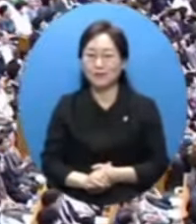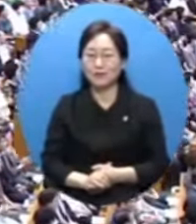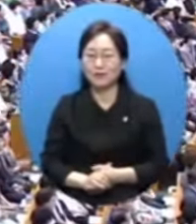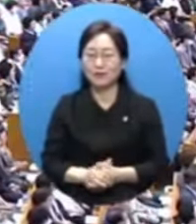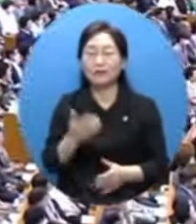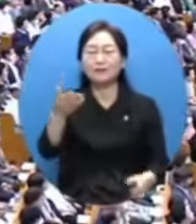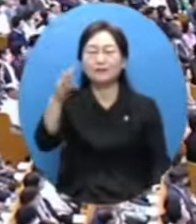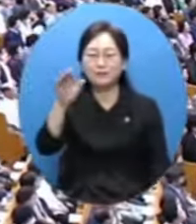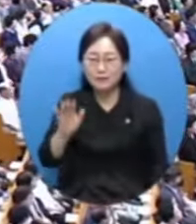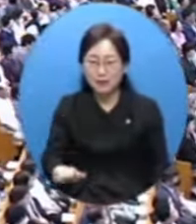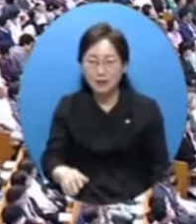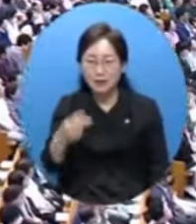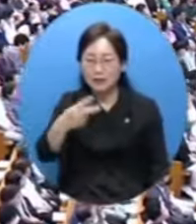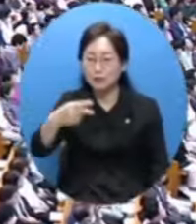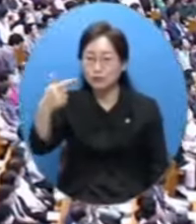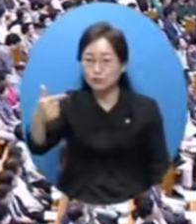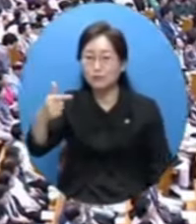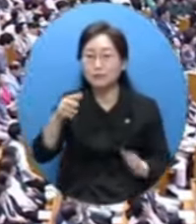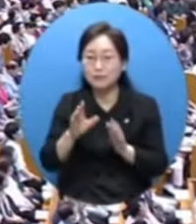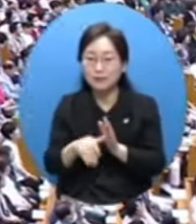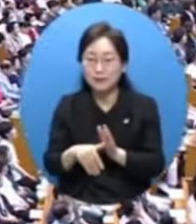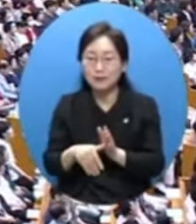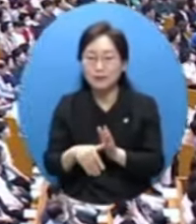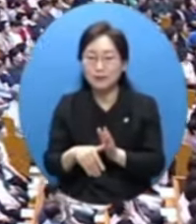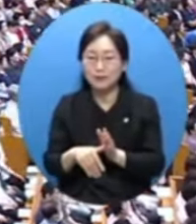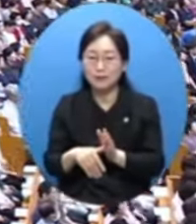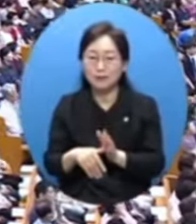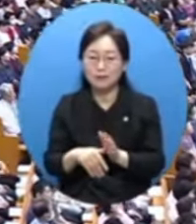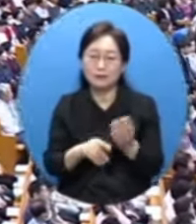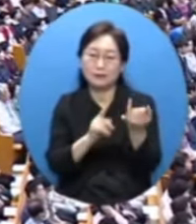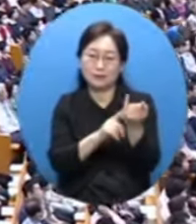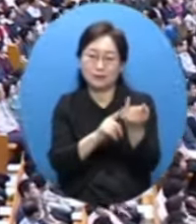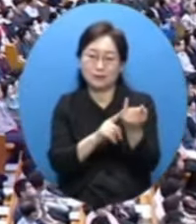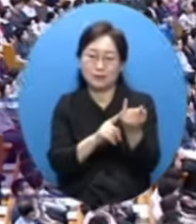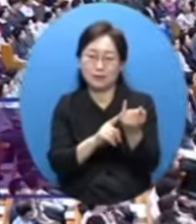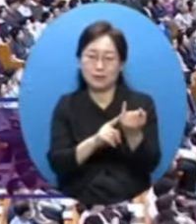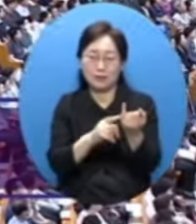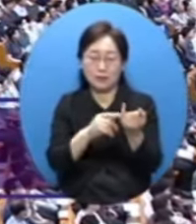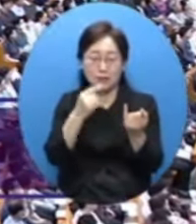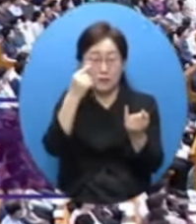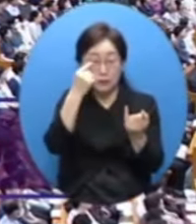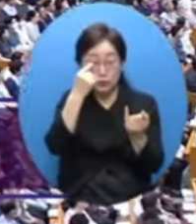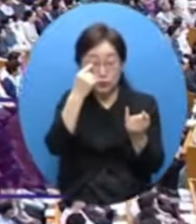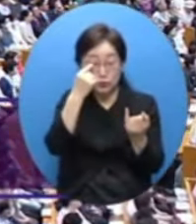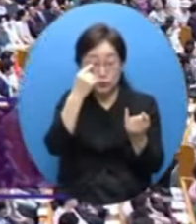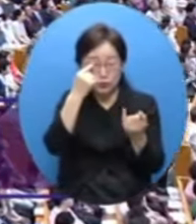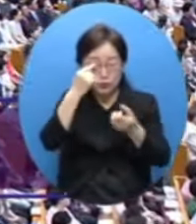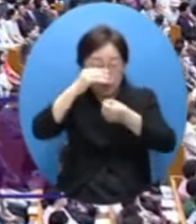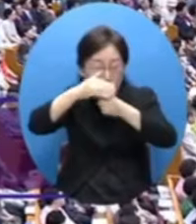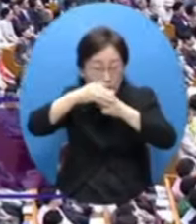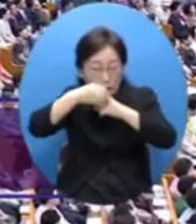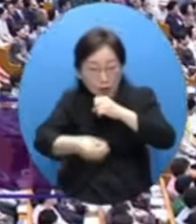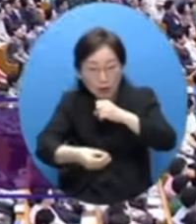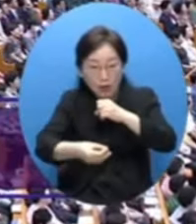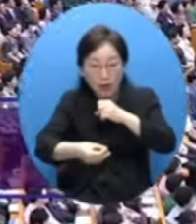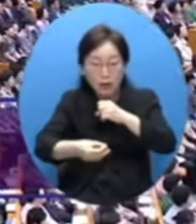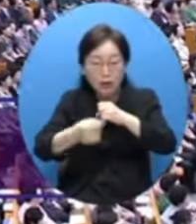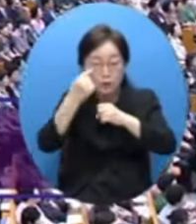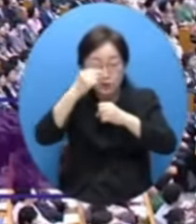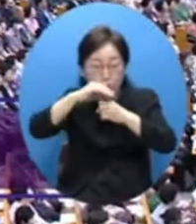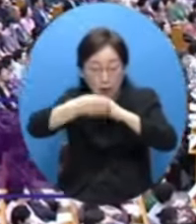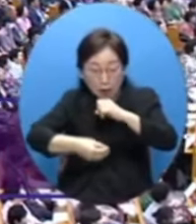그런데 2006년에 본인이 망막박리 증세로 실명위기를